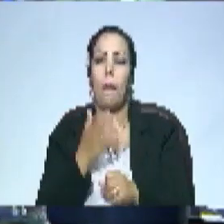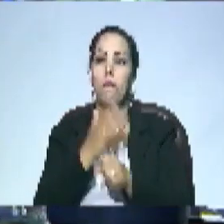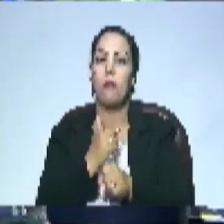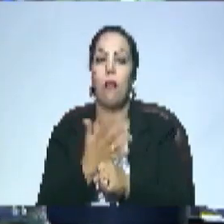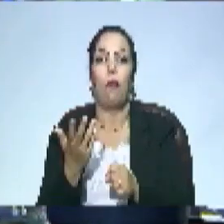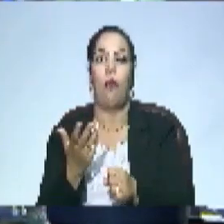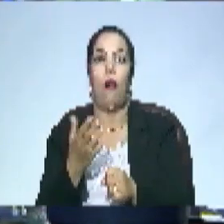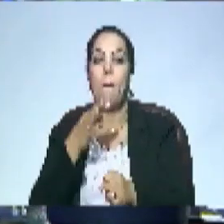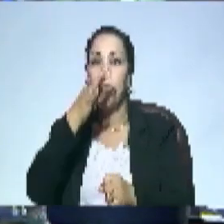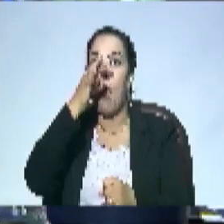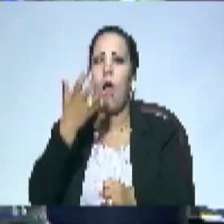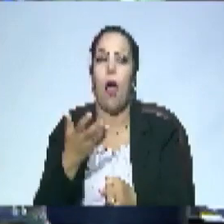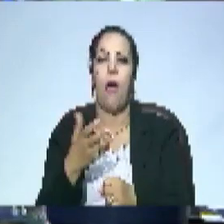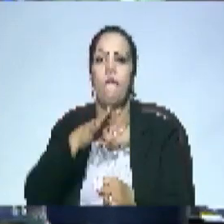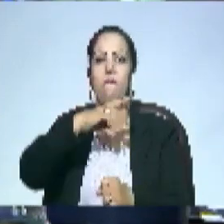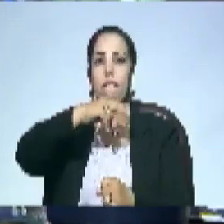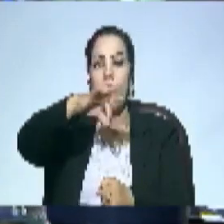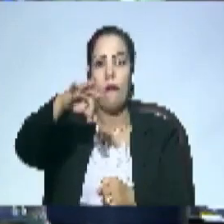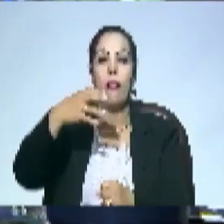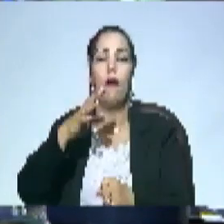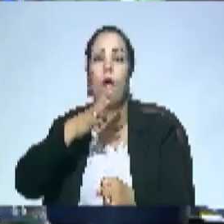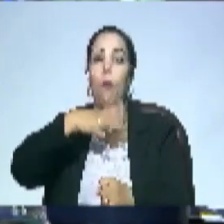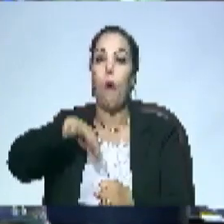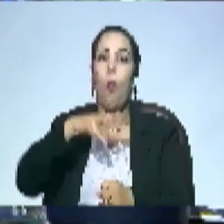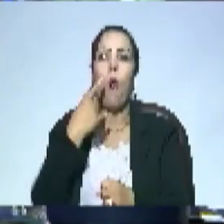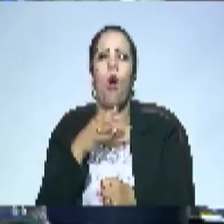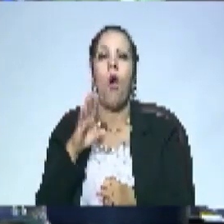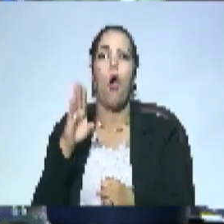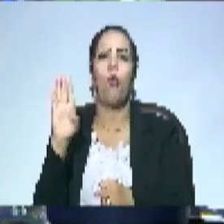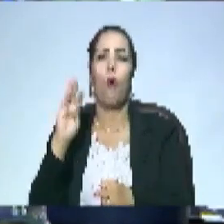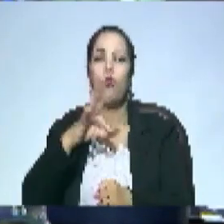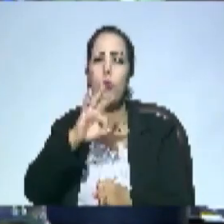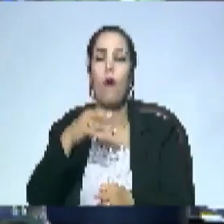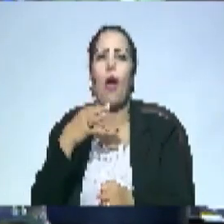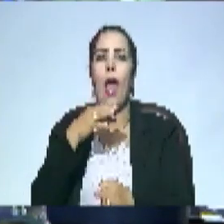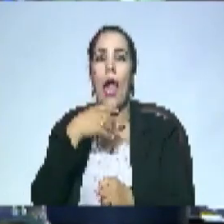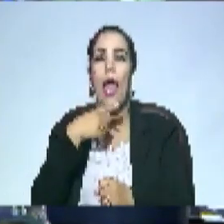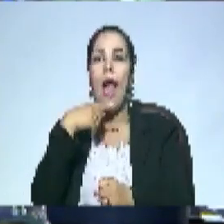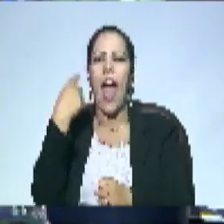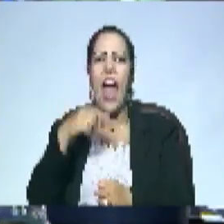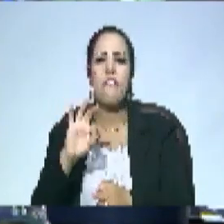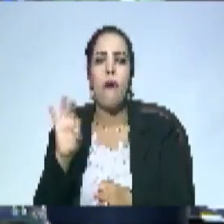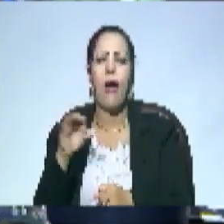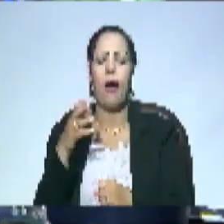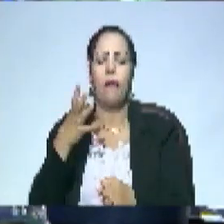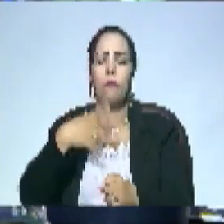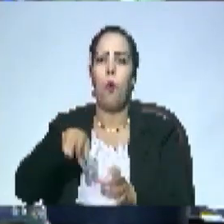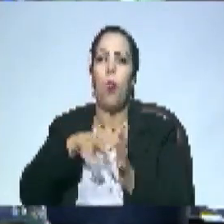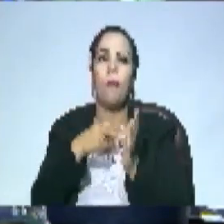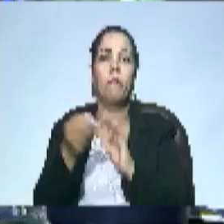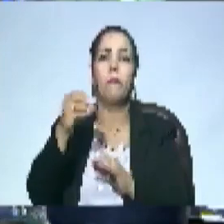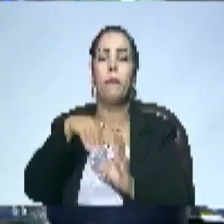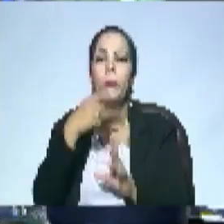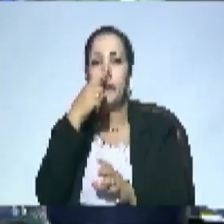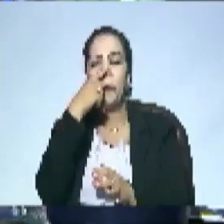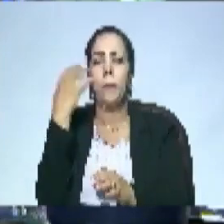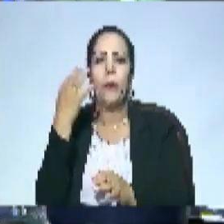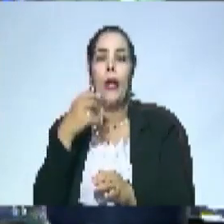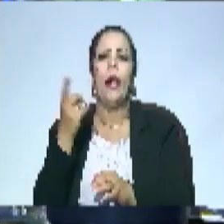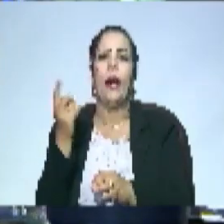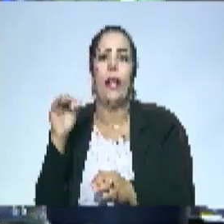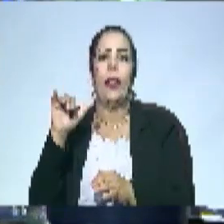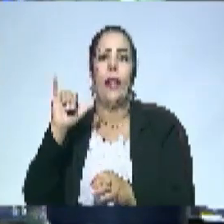الملح، الفلفل، بهارات اللحمة، الكزبرة الناشفة، شوية القرفة، وبنحط عليها ريحان. معانا